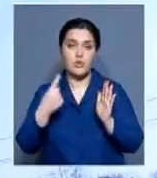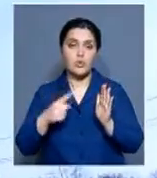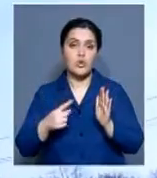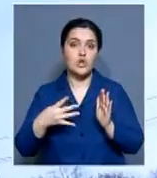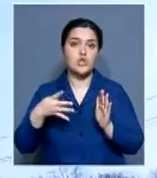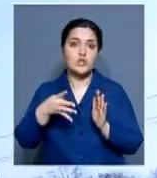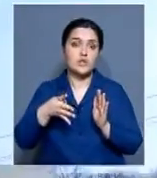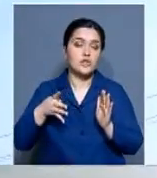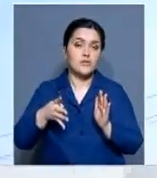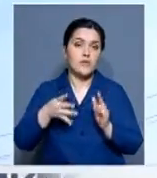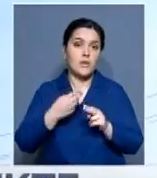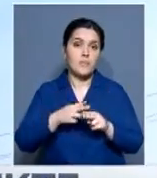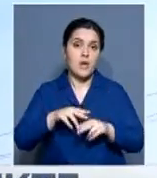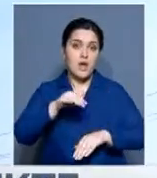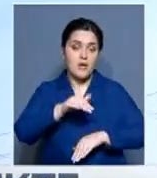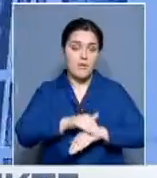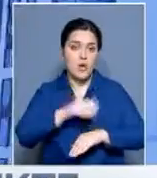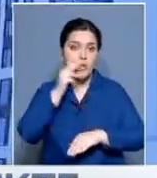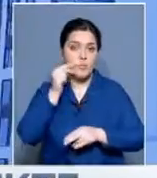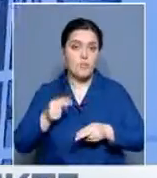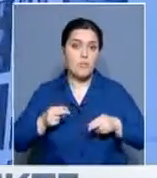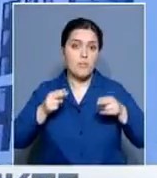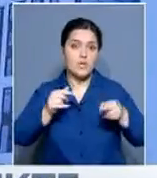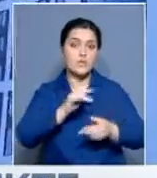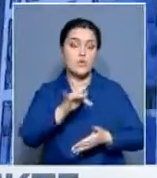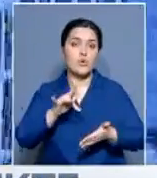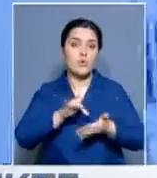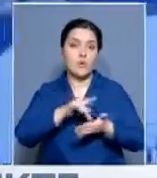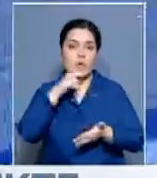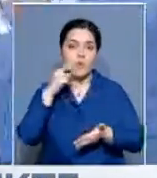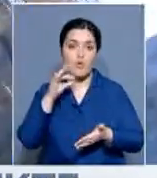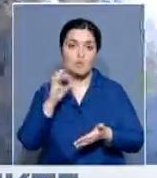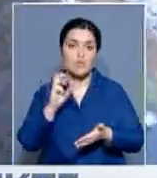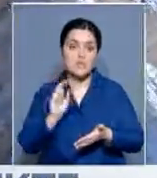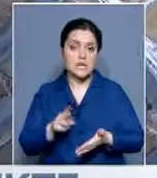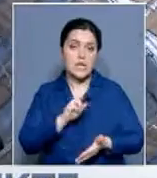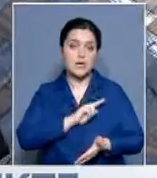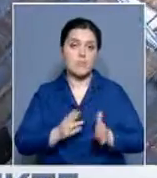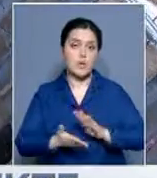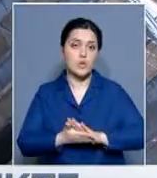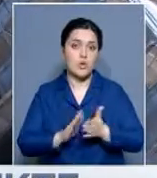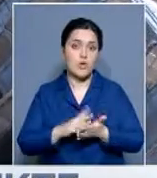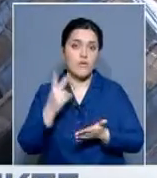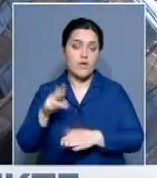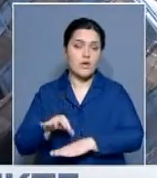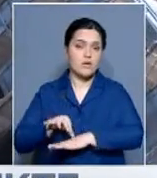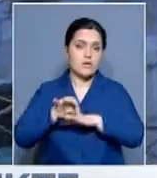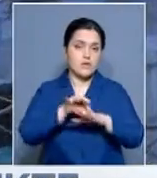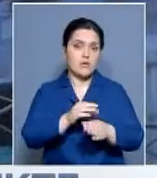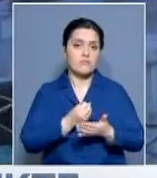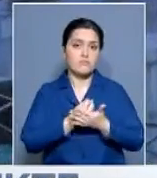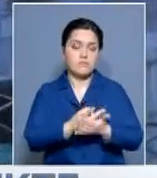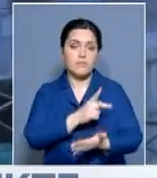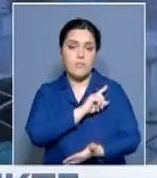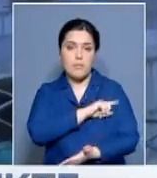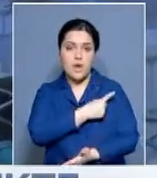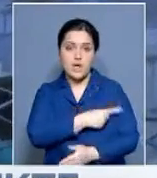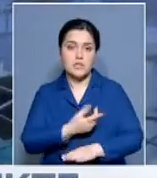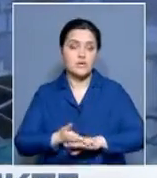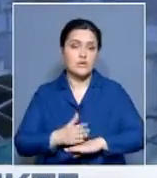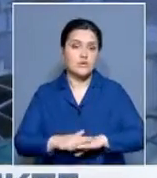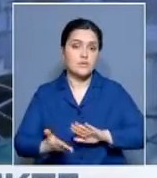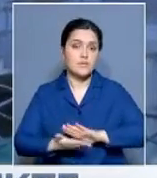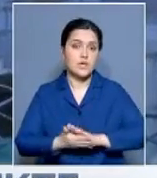Как удалось выяснить, мужчины приехали из города Омска и работали по договору. Оба доставлены в больницу в тяжелом состоянии. К